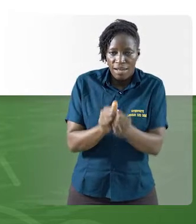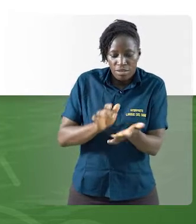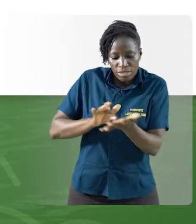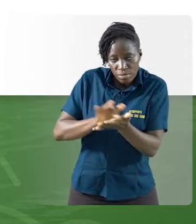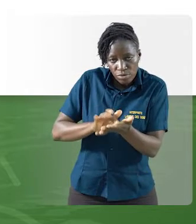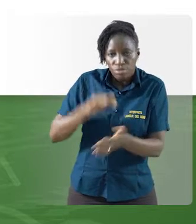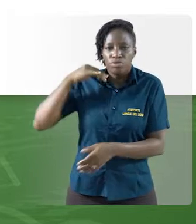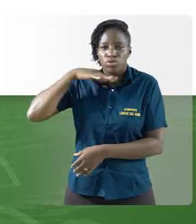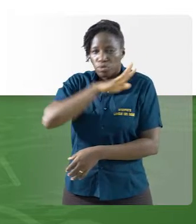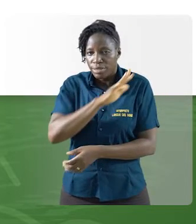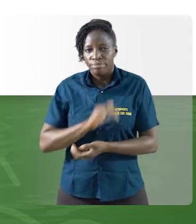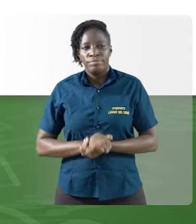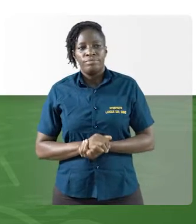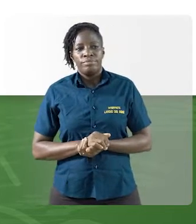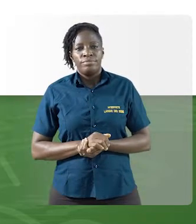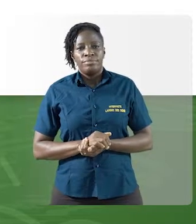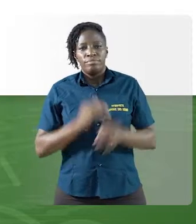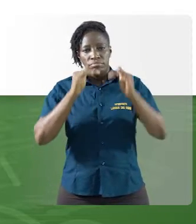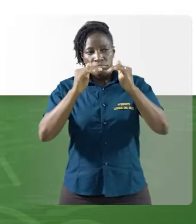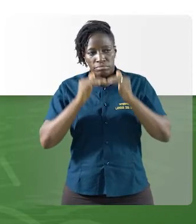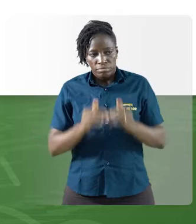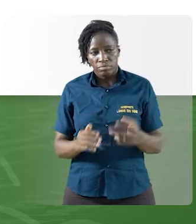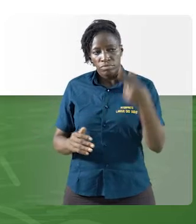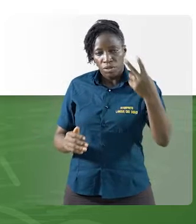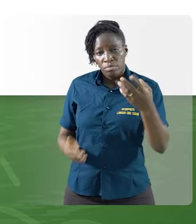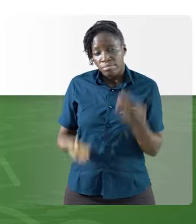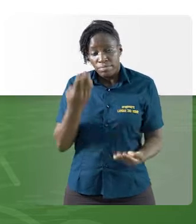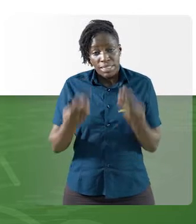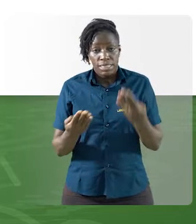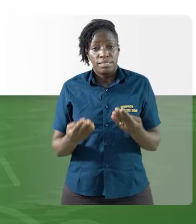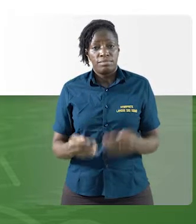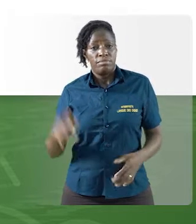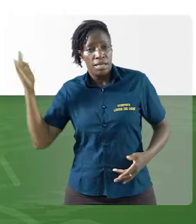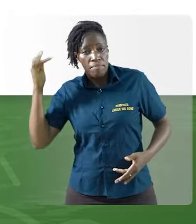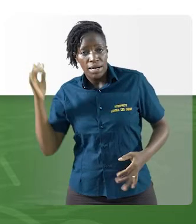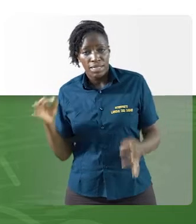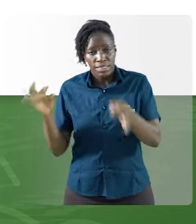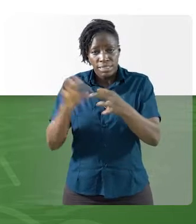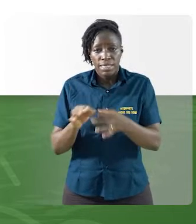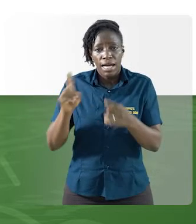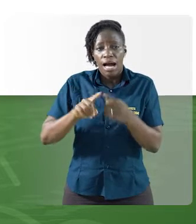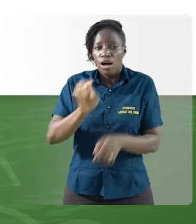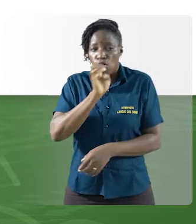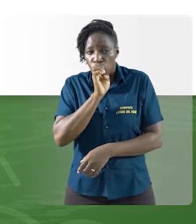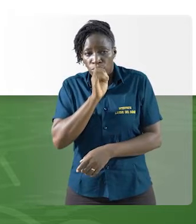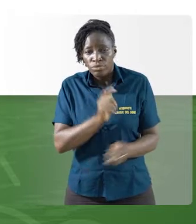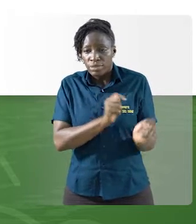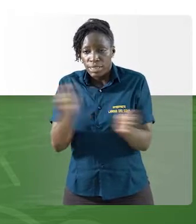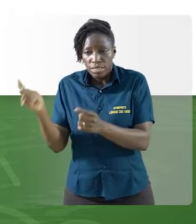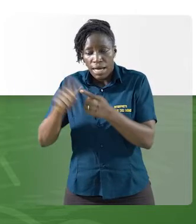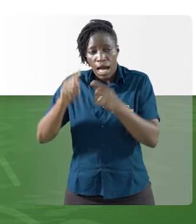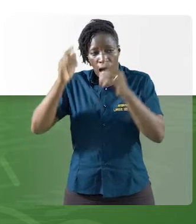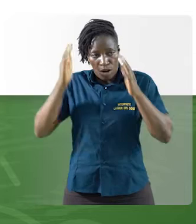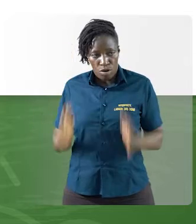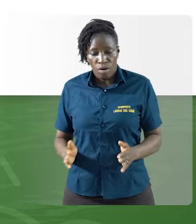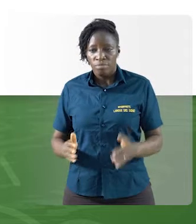produits souillés. Hypothèse 2. Peut-être que les maladies liées à l'eau se transmettent à